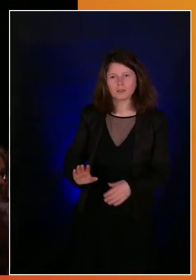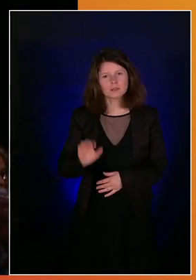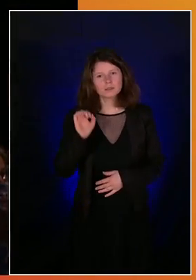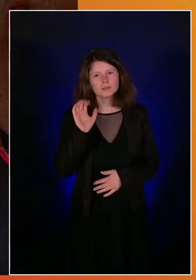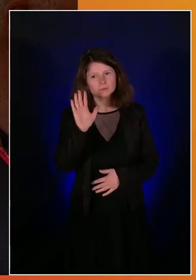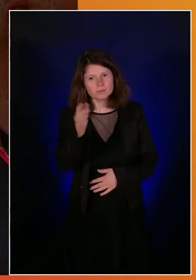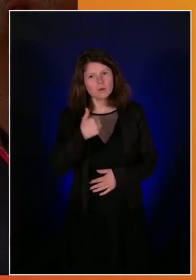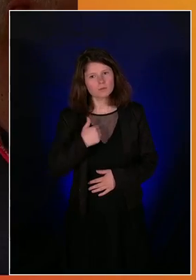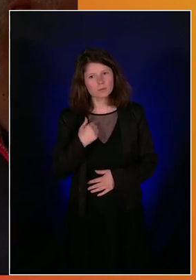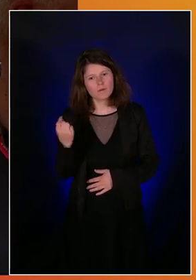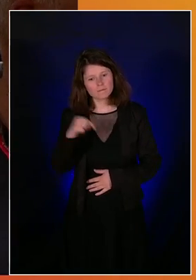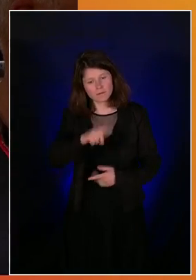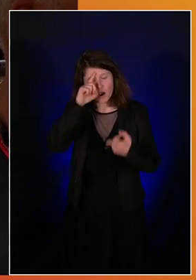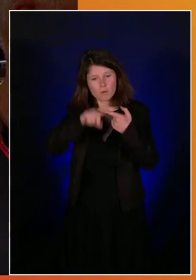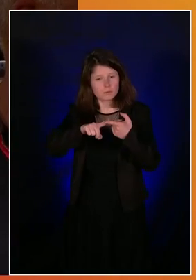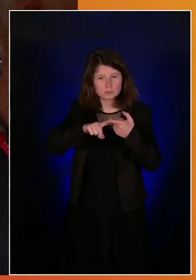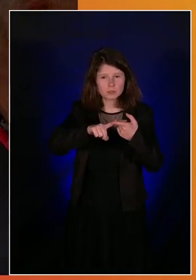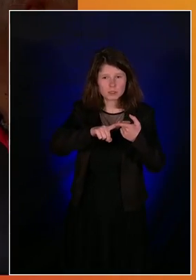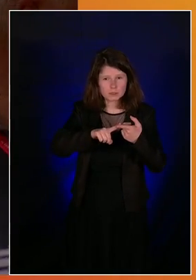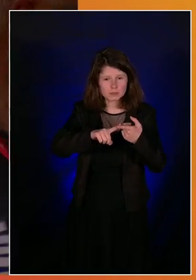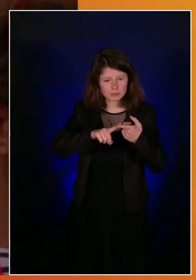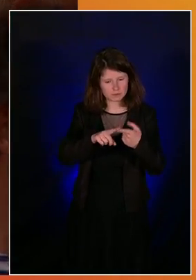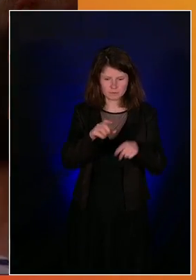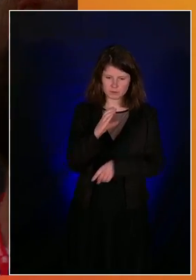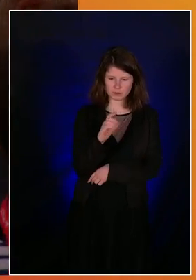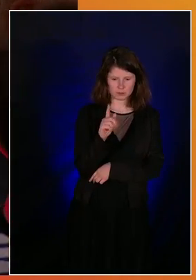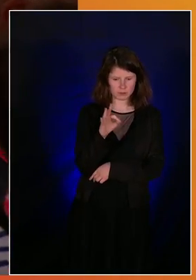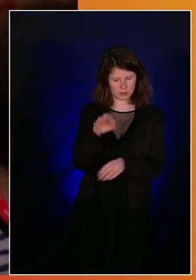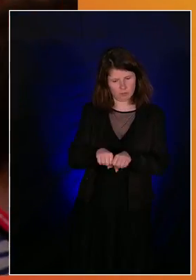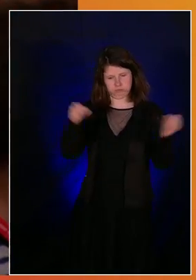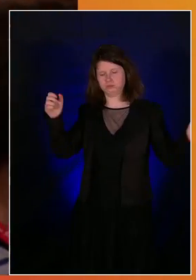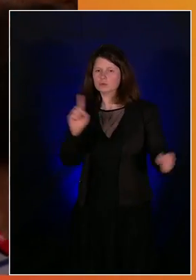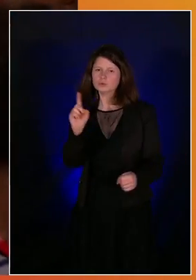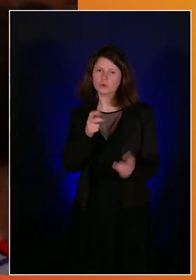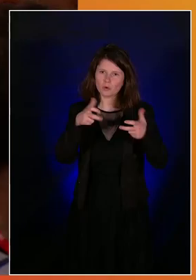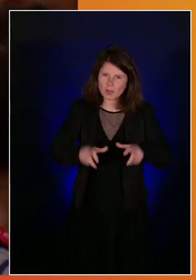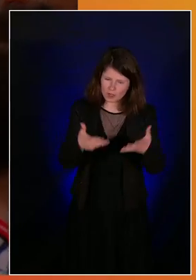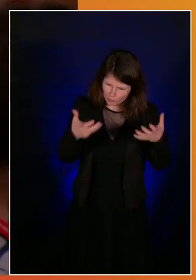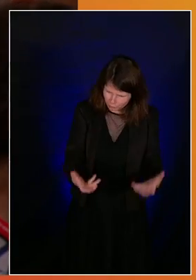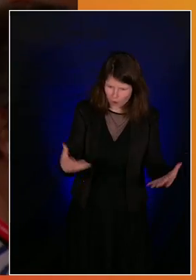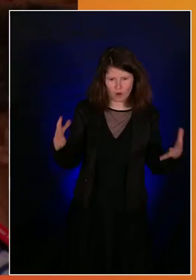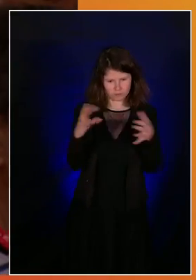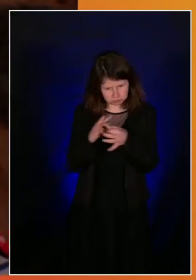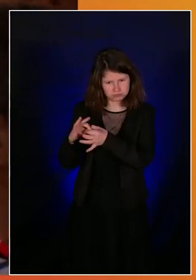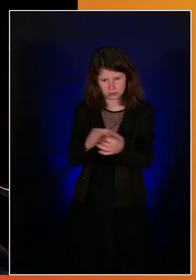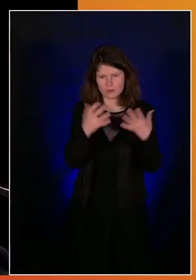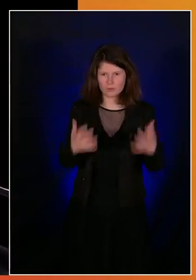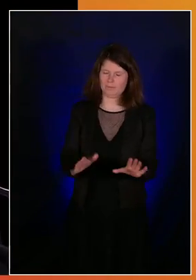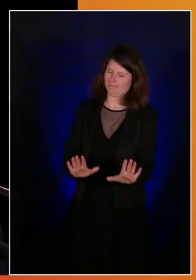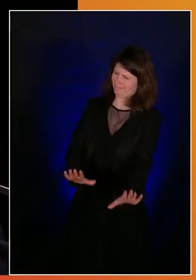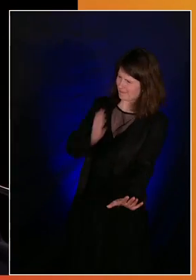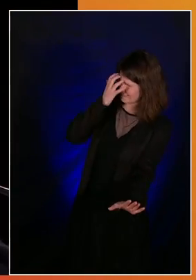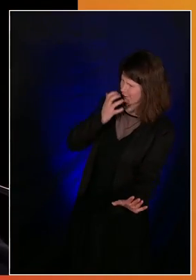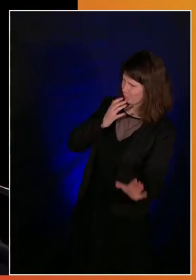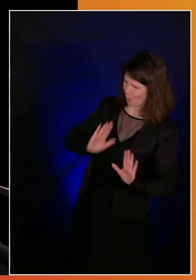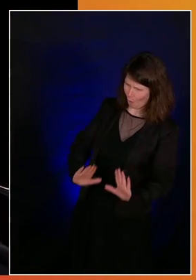je suis pas là pour créer une quelconque fracture dans notre CGT plus que tout je veux une se mais non mais sérieusement les camarades mais vous